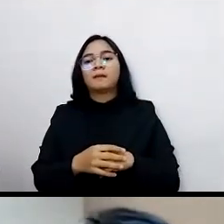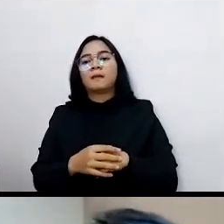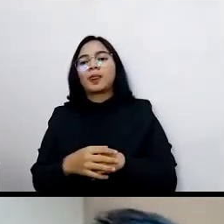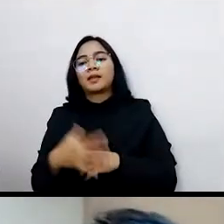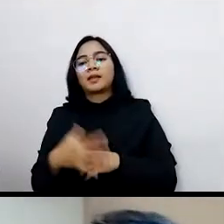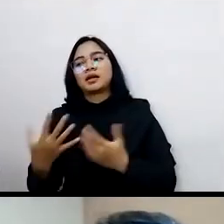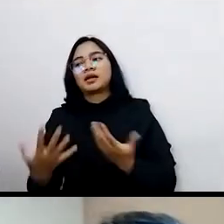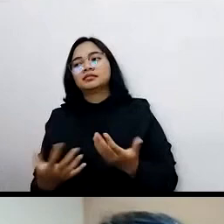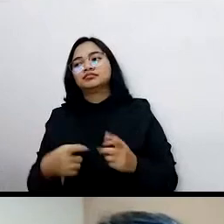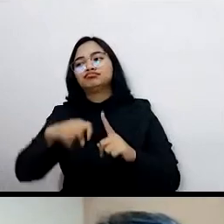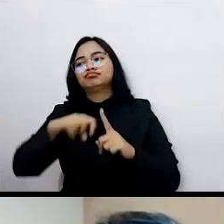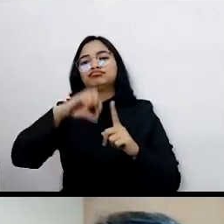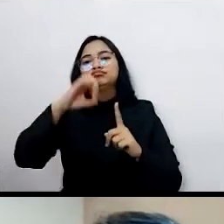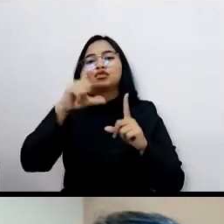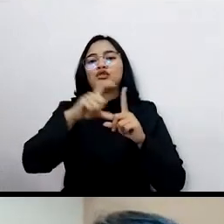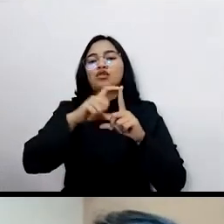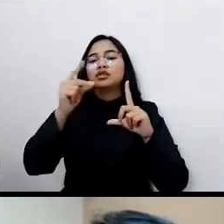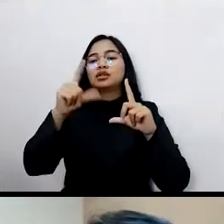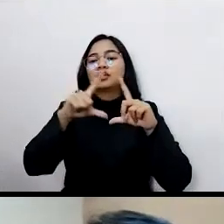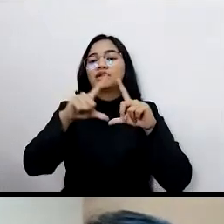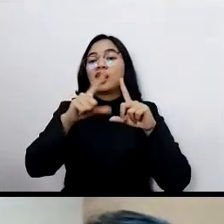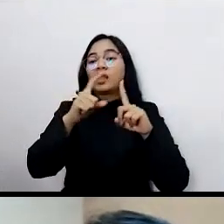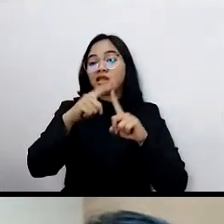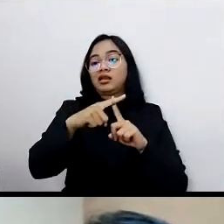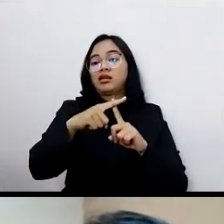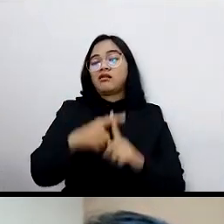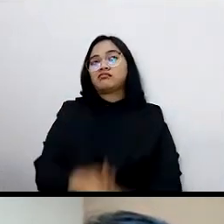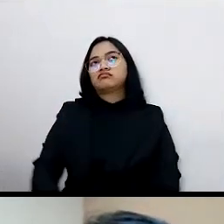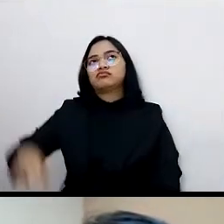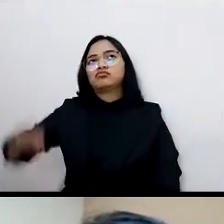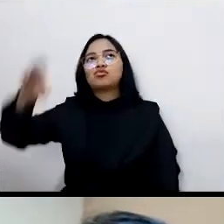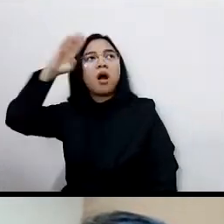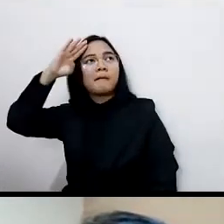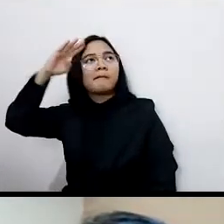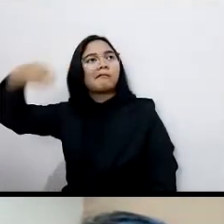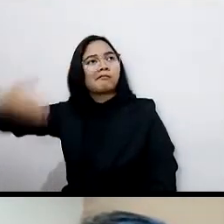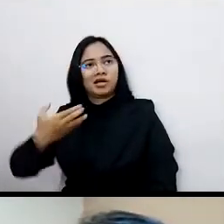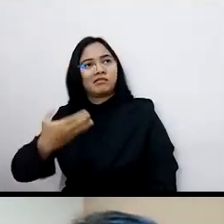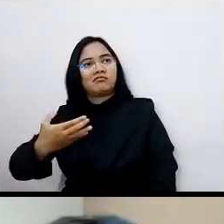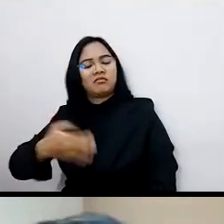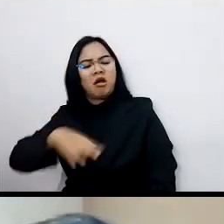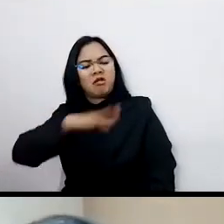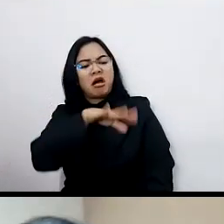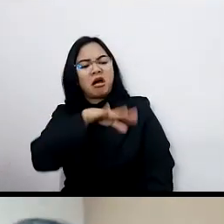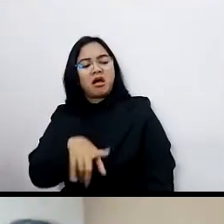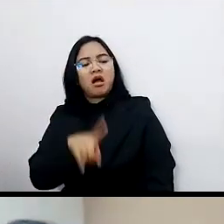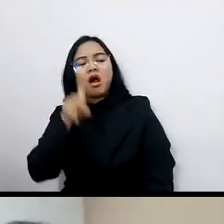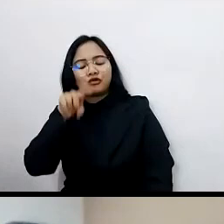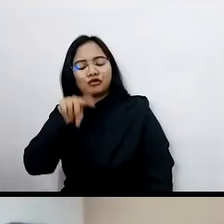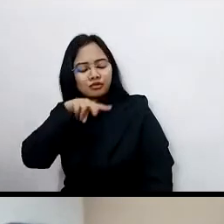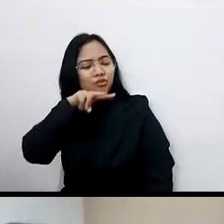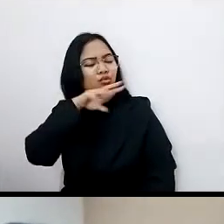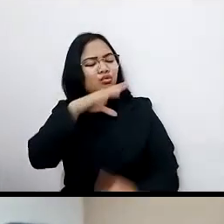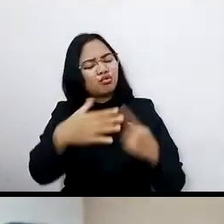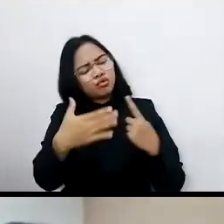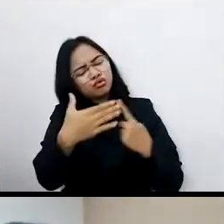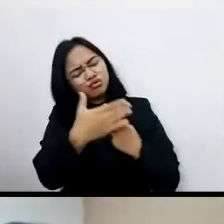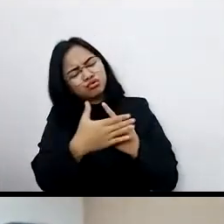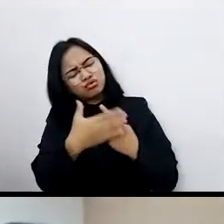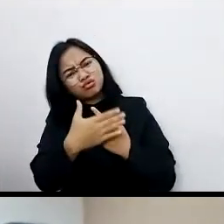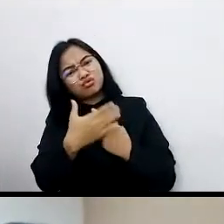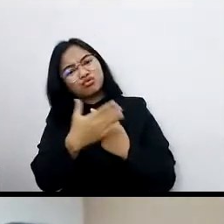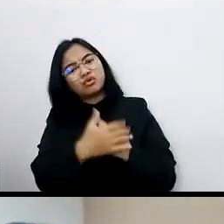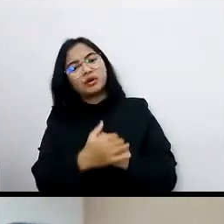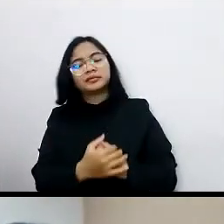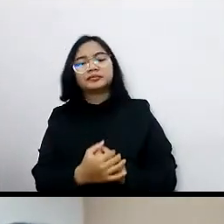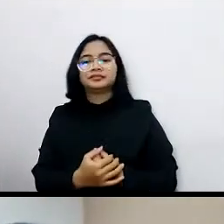kan, itu suami dan anak-anak diurus gitu kan, jangan lupa ini dan seterusnya. Dan itu menjadi beban juga buat